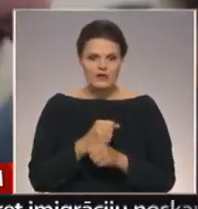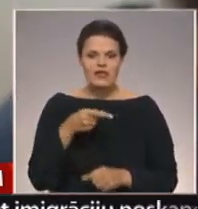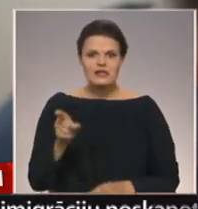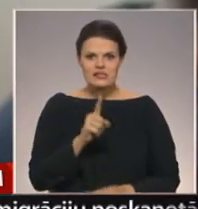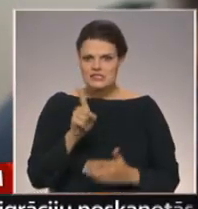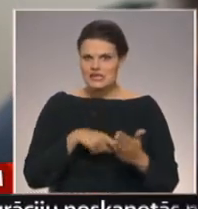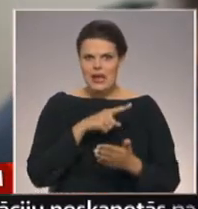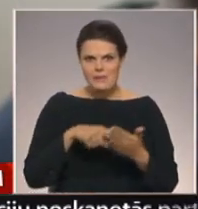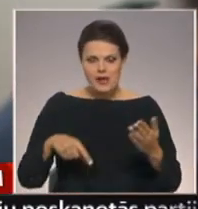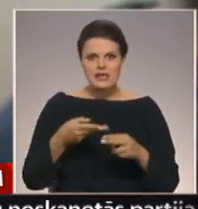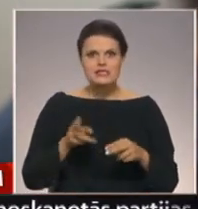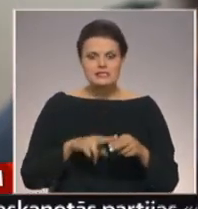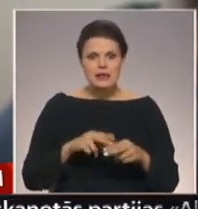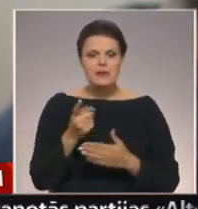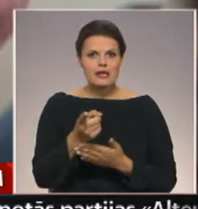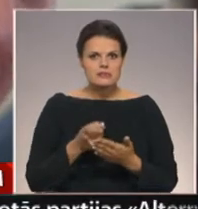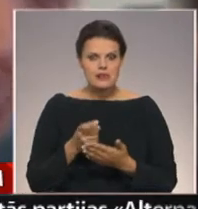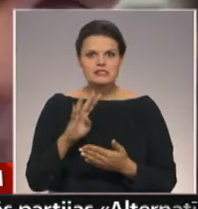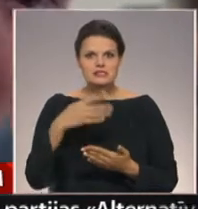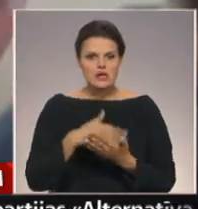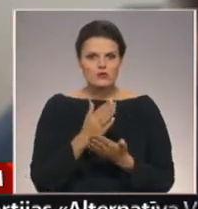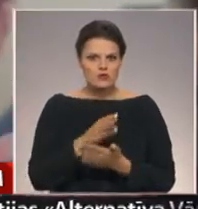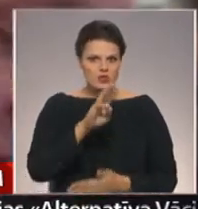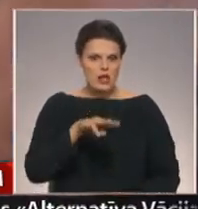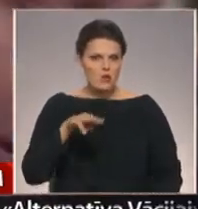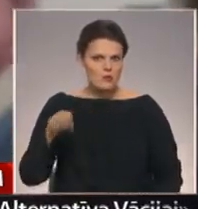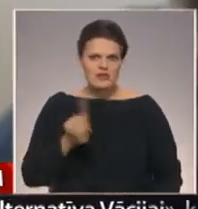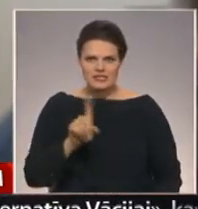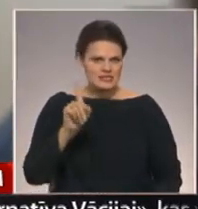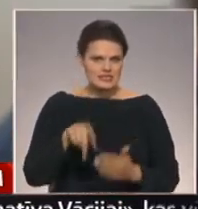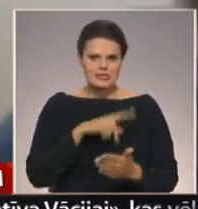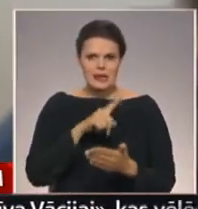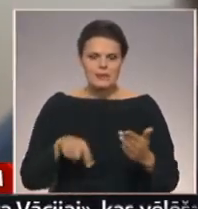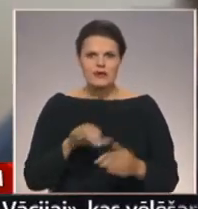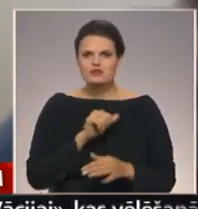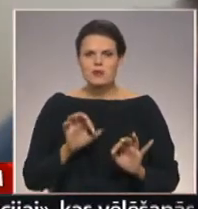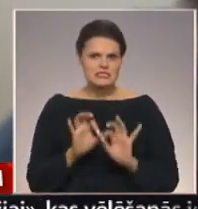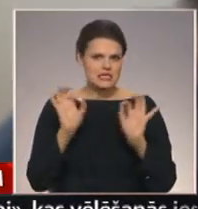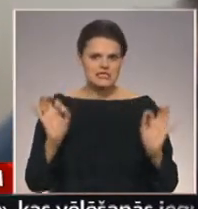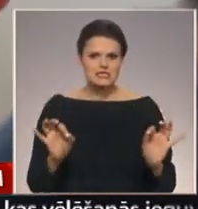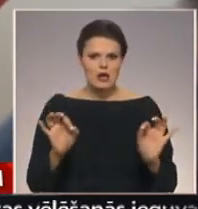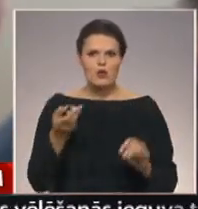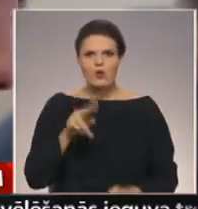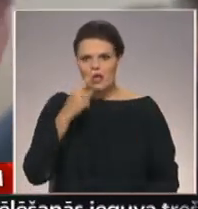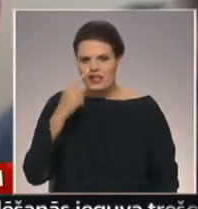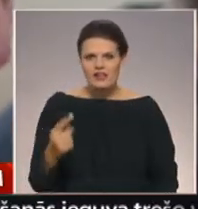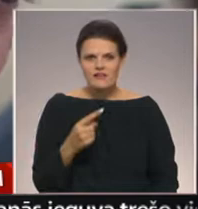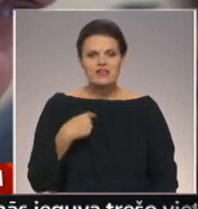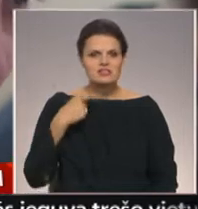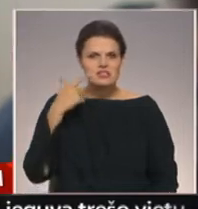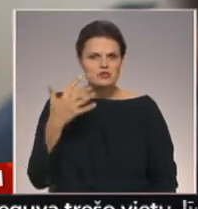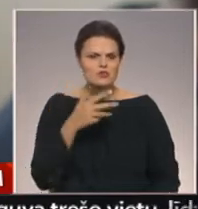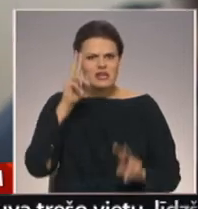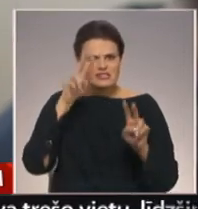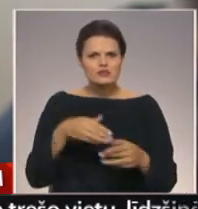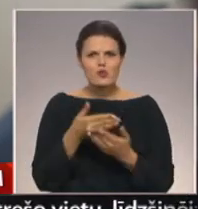ir aplami. Līdz ar to prasīt 4. daļu miljona, tas ir nepareizi, pašā saknē. Un neviens, es nedomāju, es nezinu,